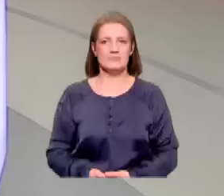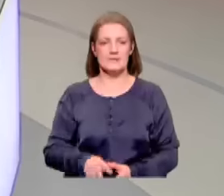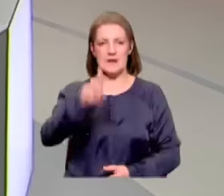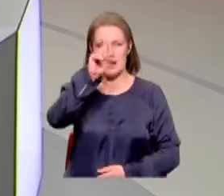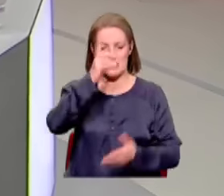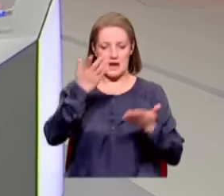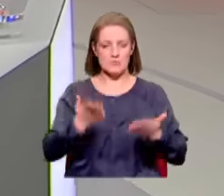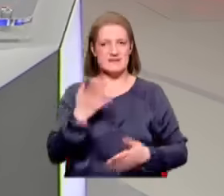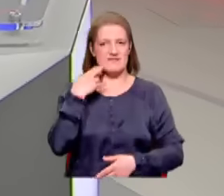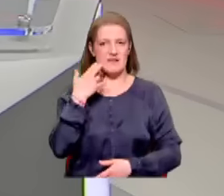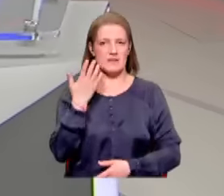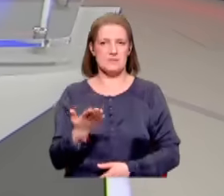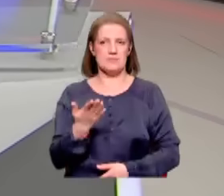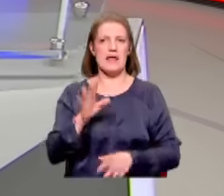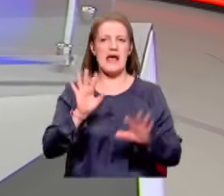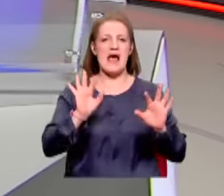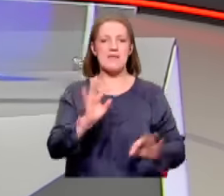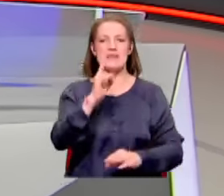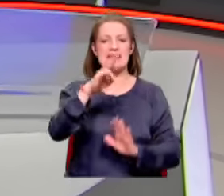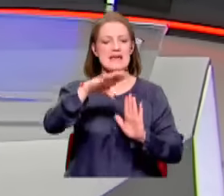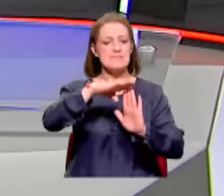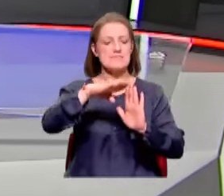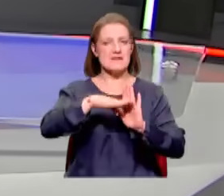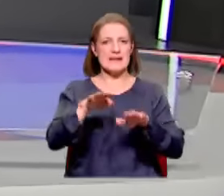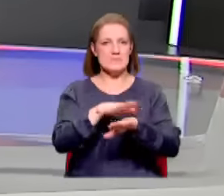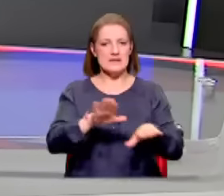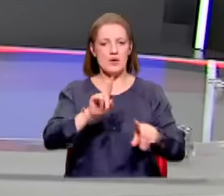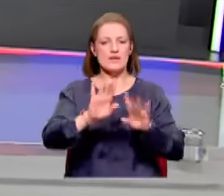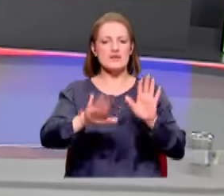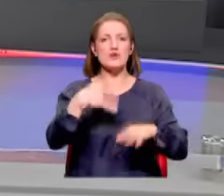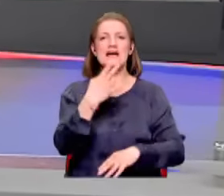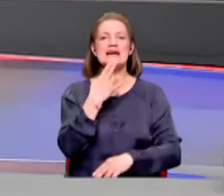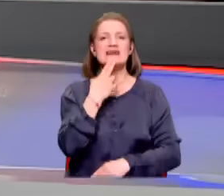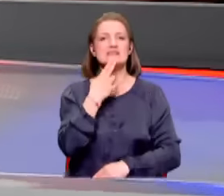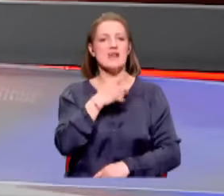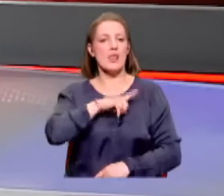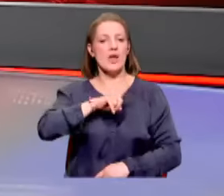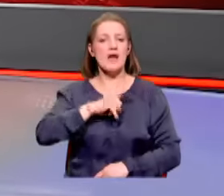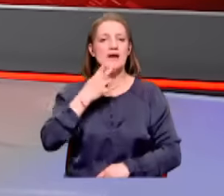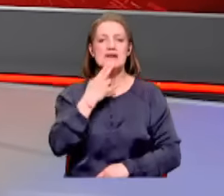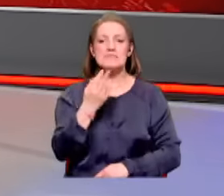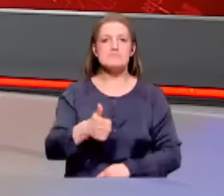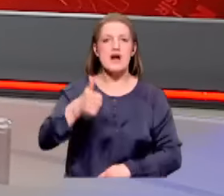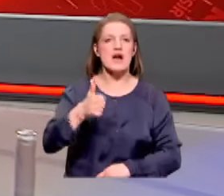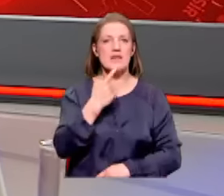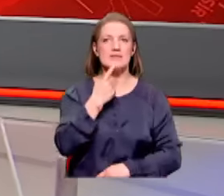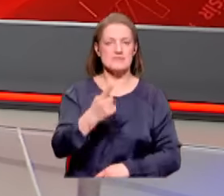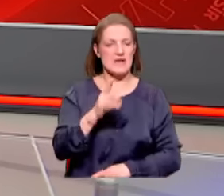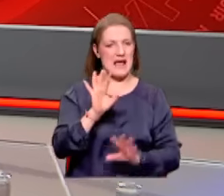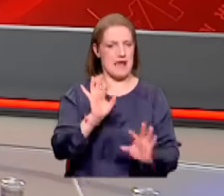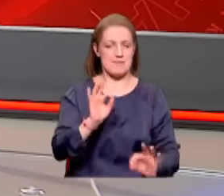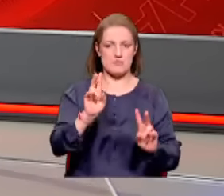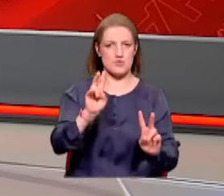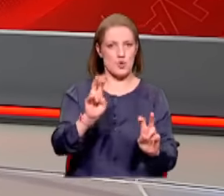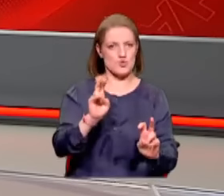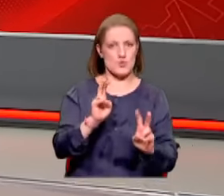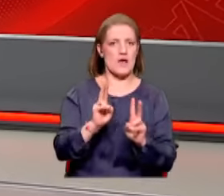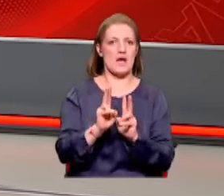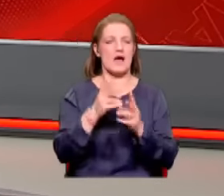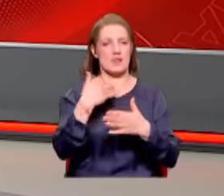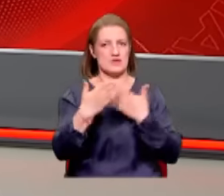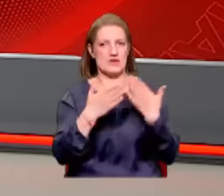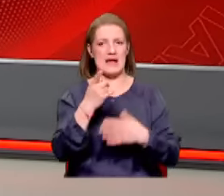Allah kabul etsin efendim. Hemen iki maddeyle tamamlayayım. Ondan sonra kadın adaylar, kadın başkanlar demişken hemen gideceğiz.